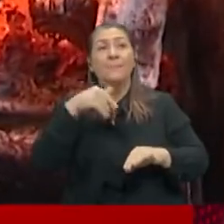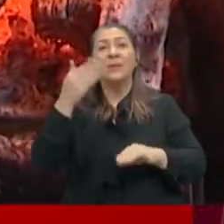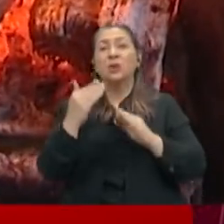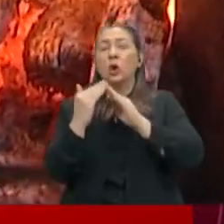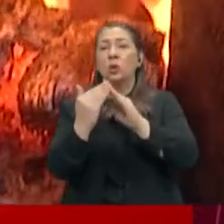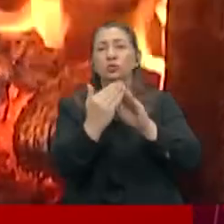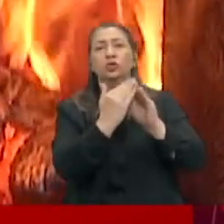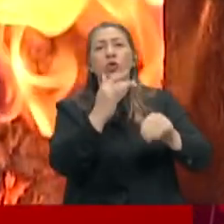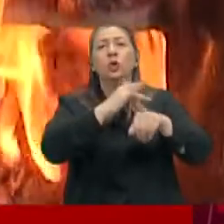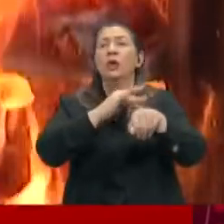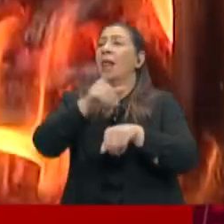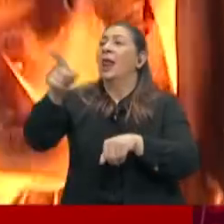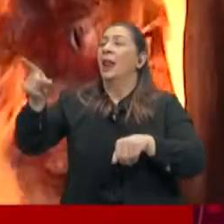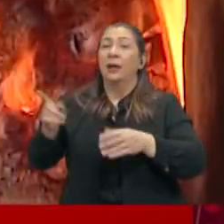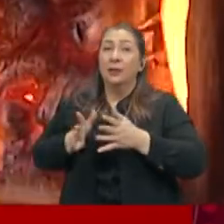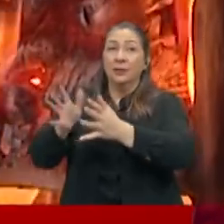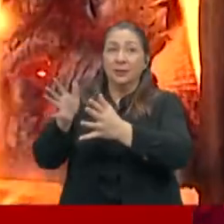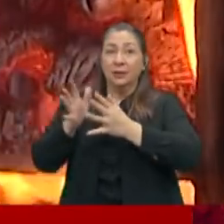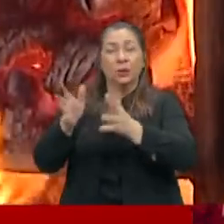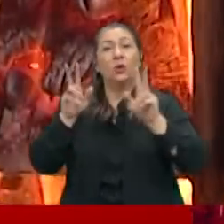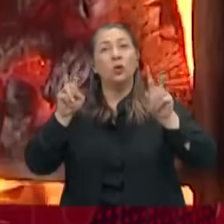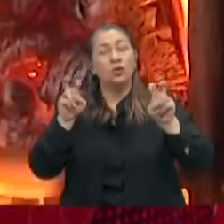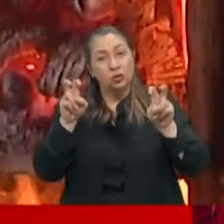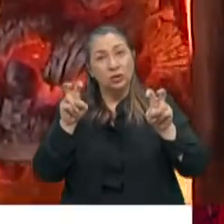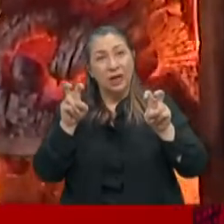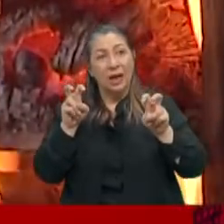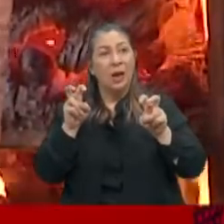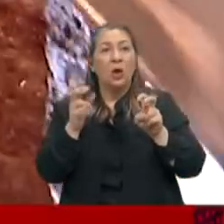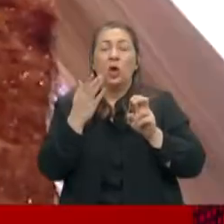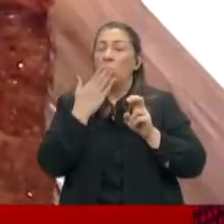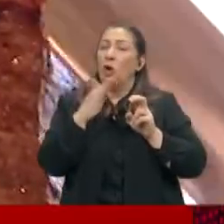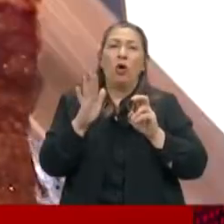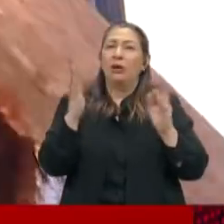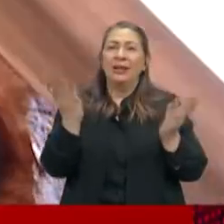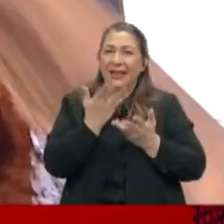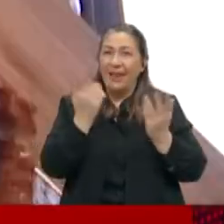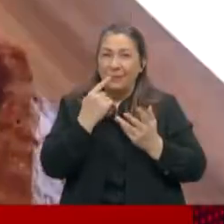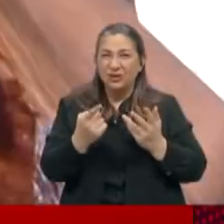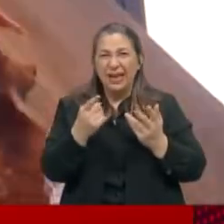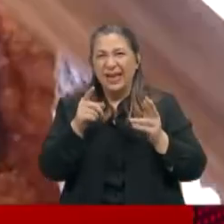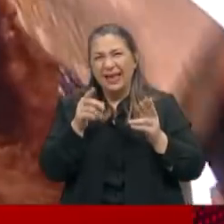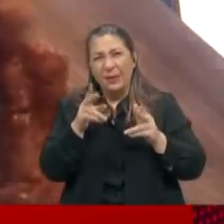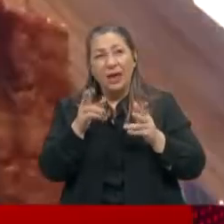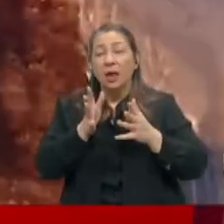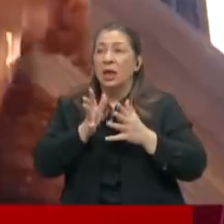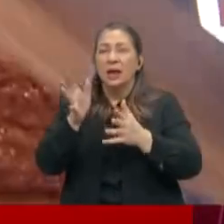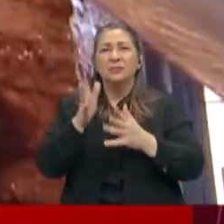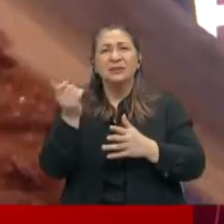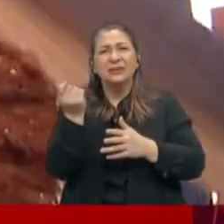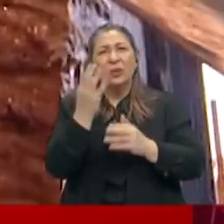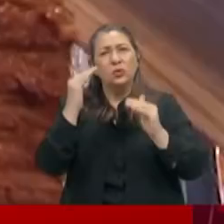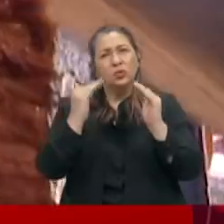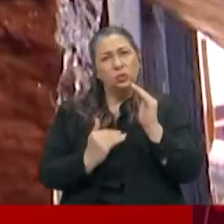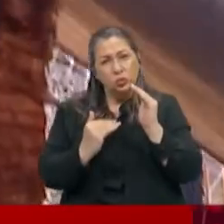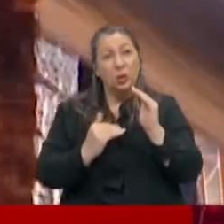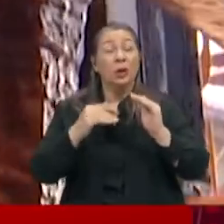komşu ülkelere ihracat konusunda da yok denebilecek kadar ihracat rakamlarımız